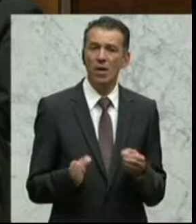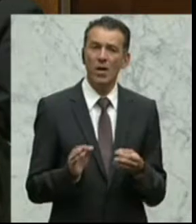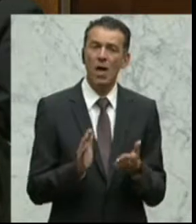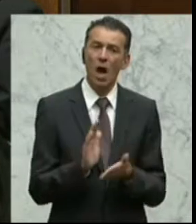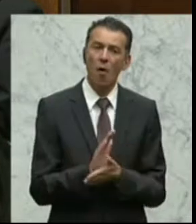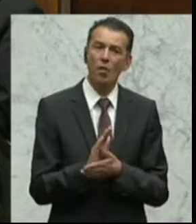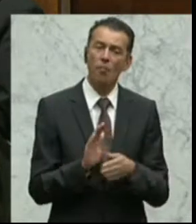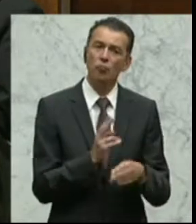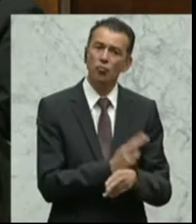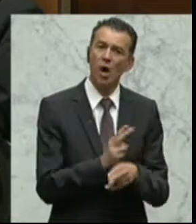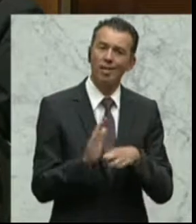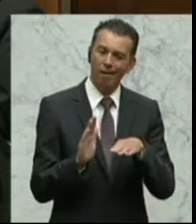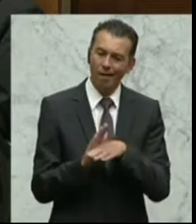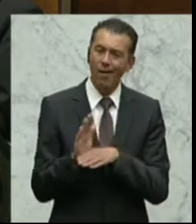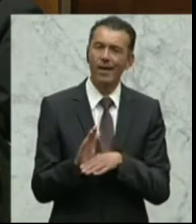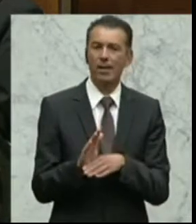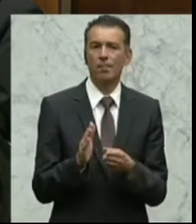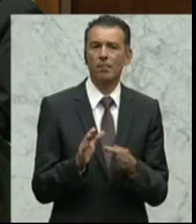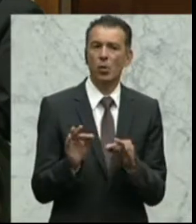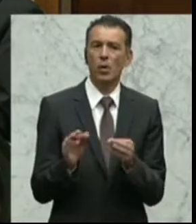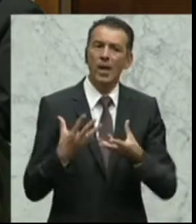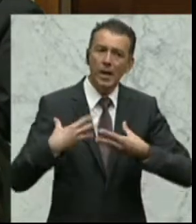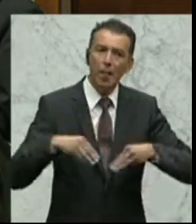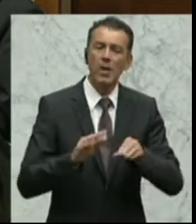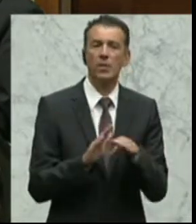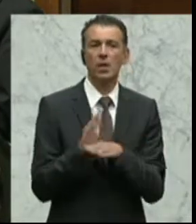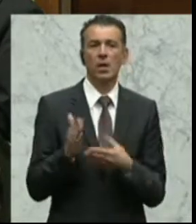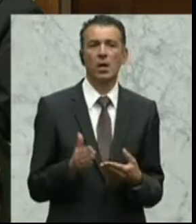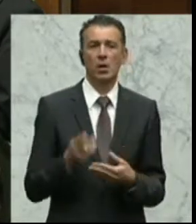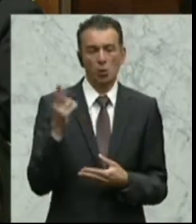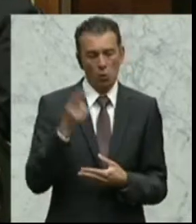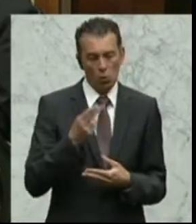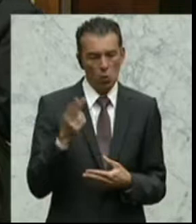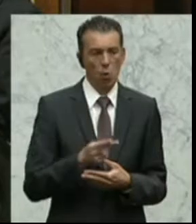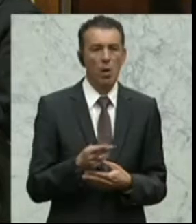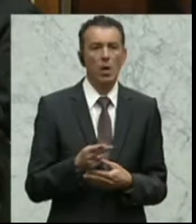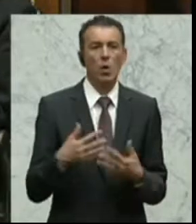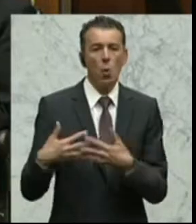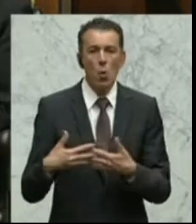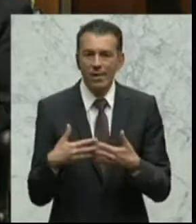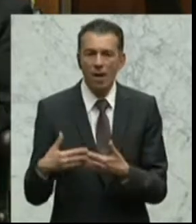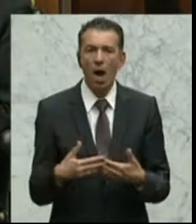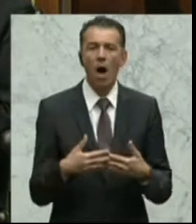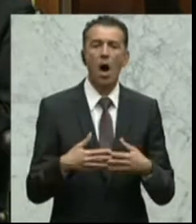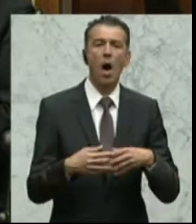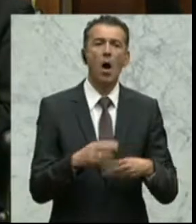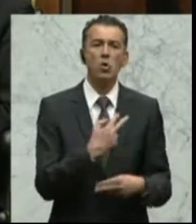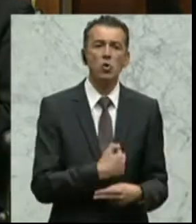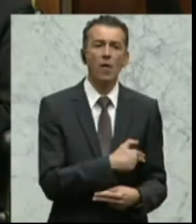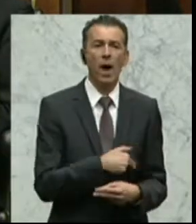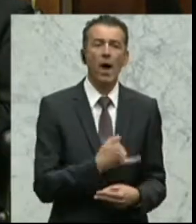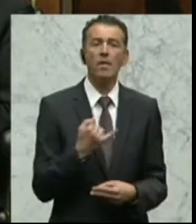damit gemeinschaftlich in einer Gesellschaft. Natürlich werden Staaten wie USA oder auch teilweise Schweiz immer eine niedrigere Steuer-